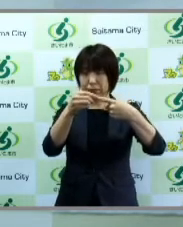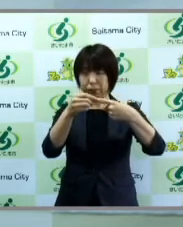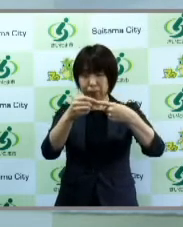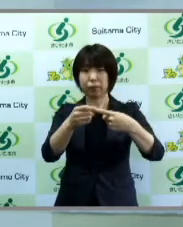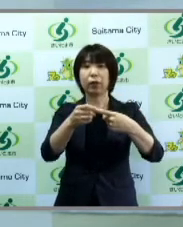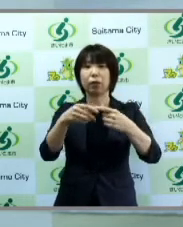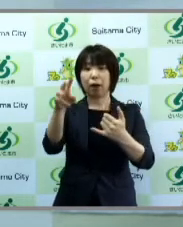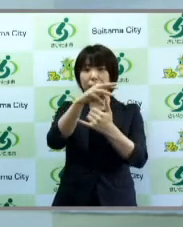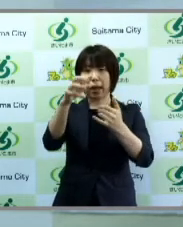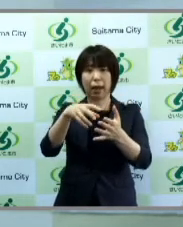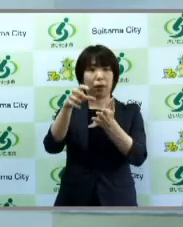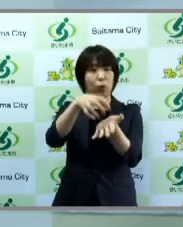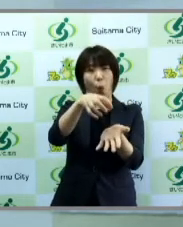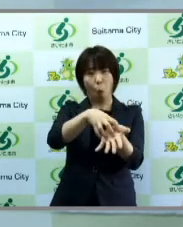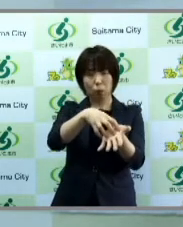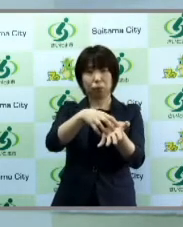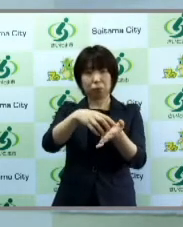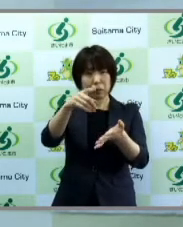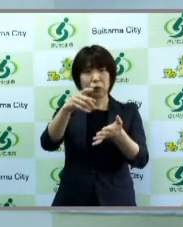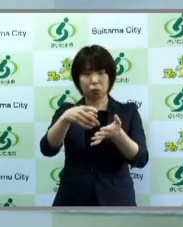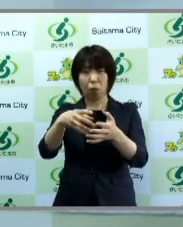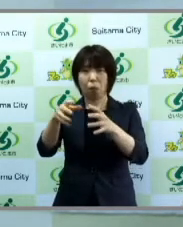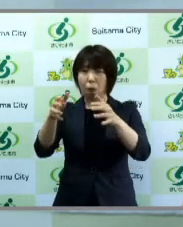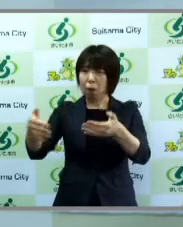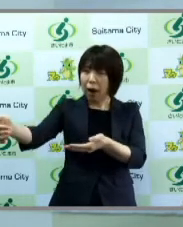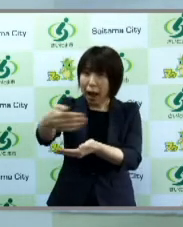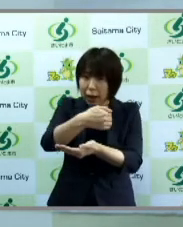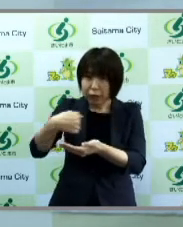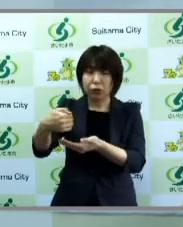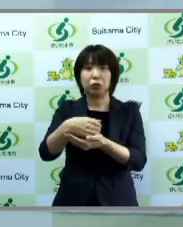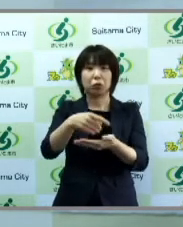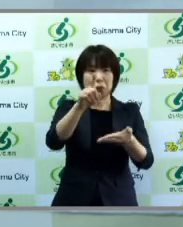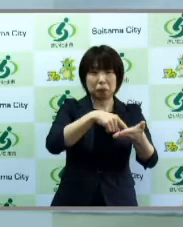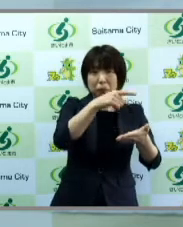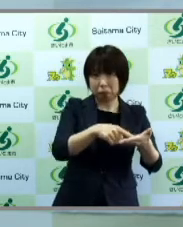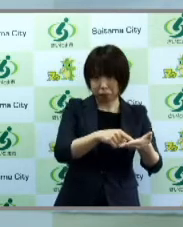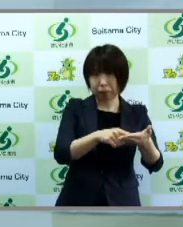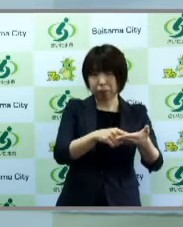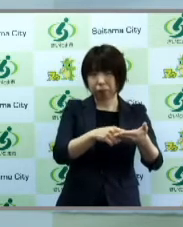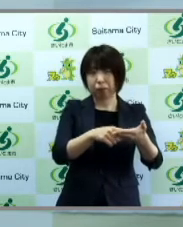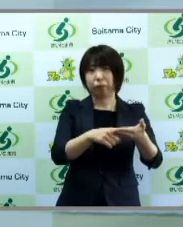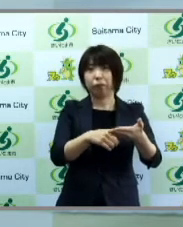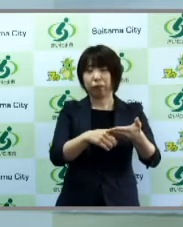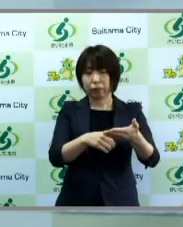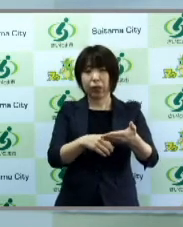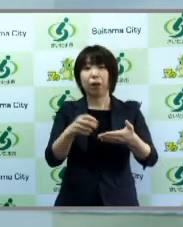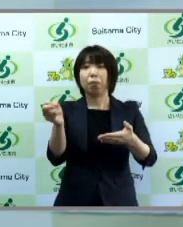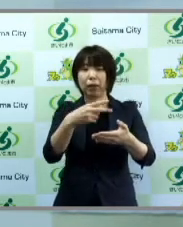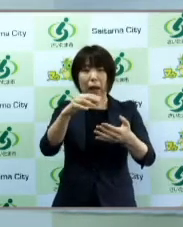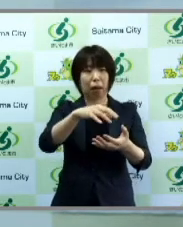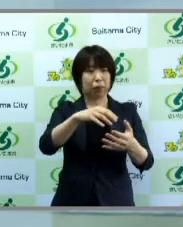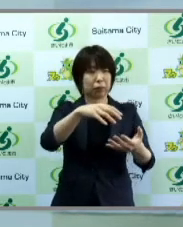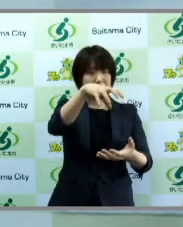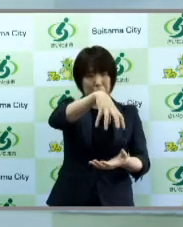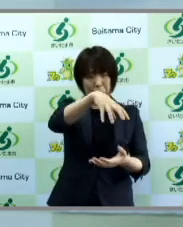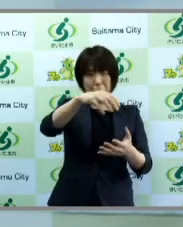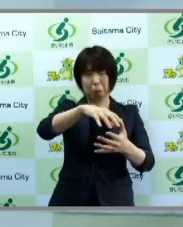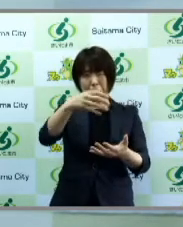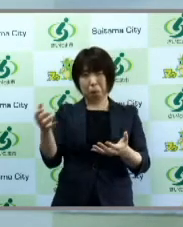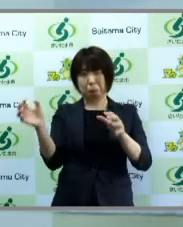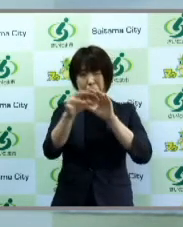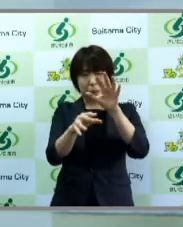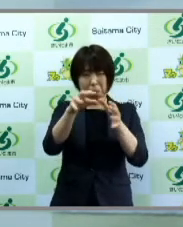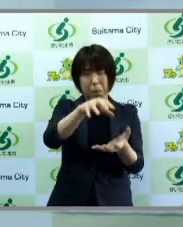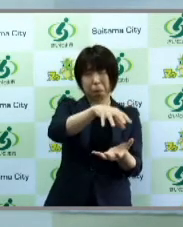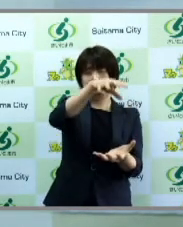でございます。また一時仮置き場が不足する場合には積み替えを協力事業者の自社敷地で